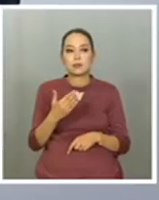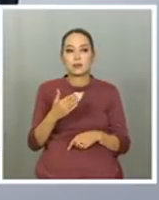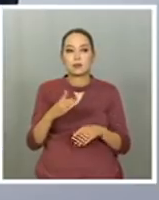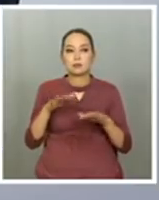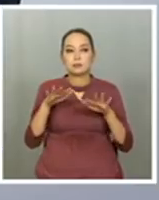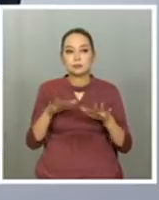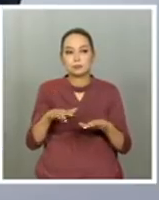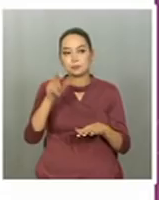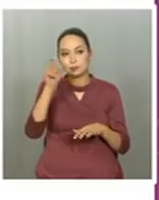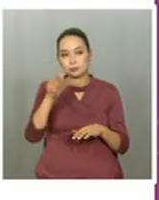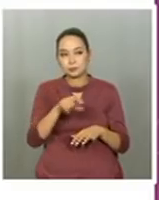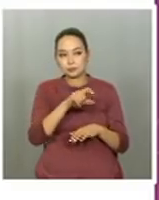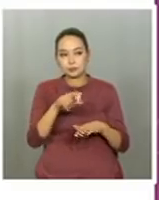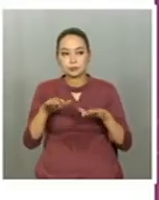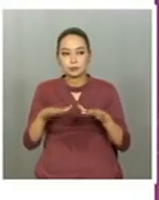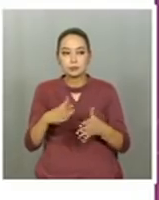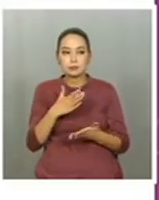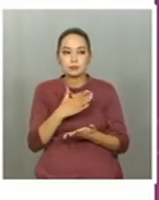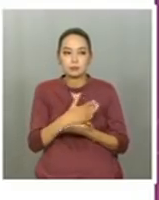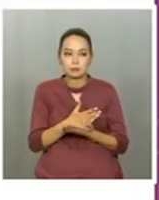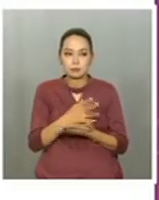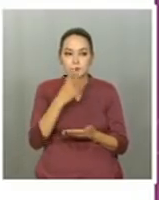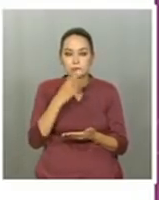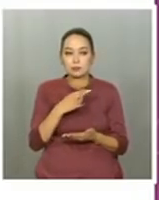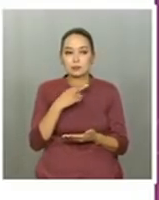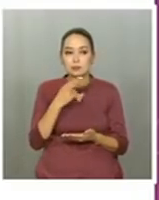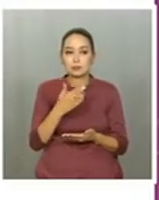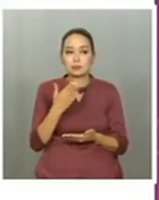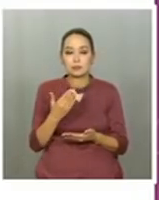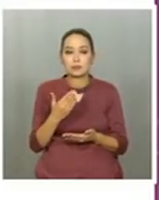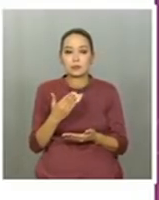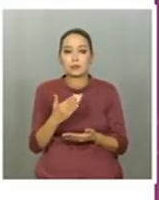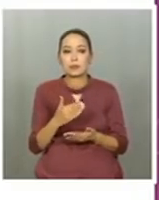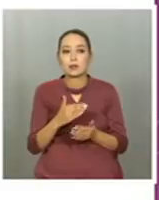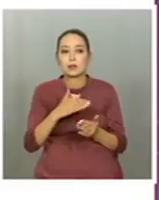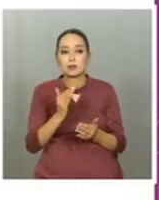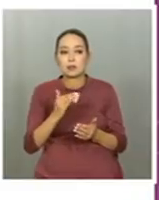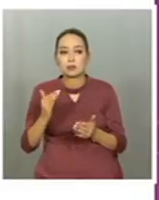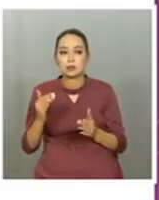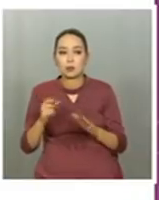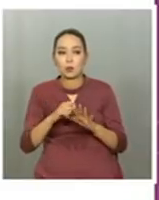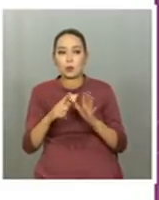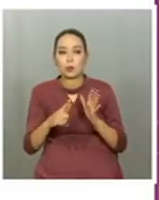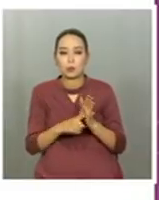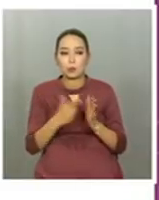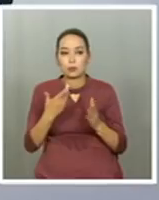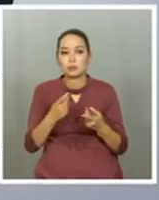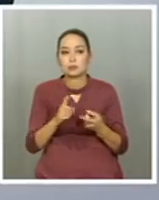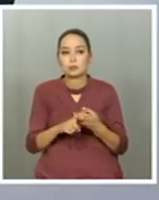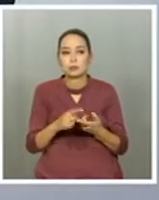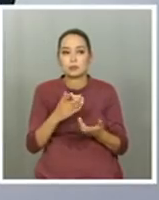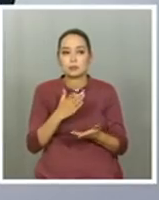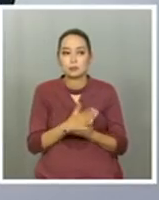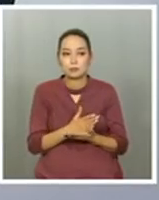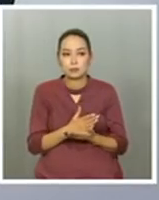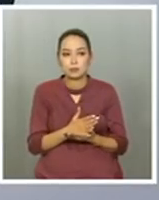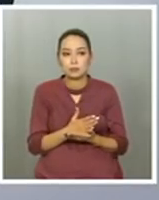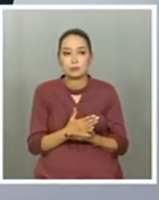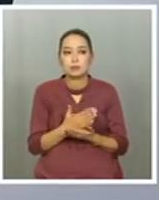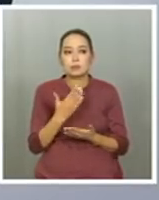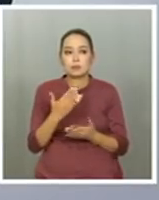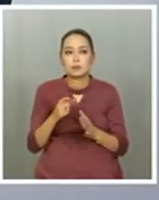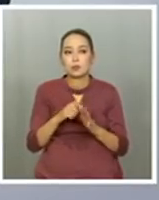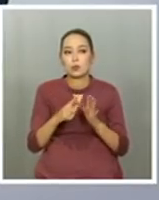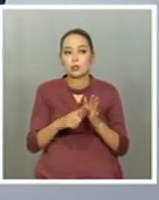орналасқан. Атом құрылысына келетін болсақ, оның реттік номері 17 болуына байланысты, оның сыртында 17